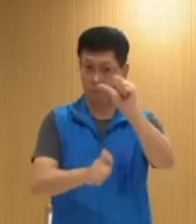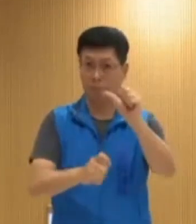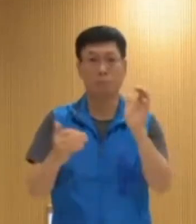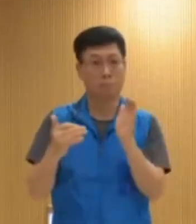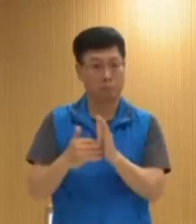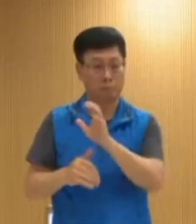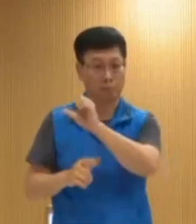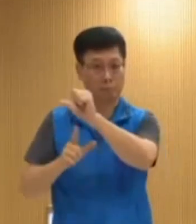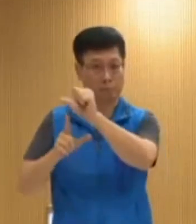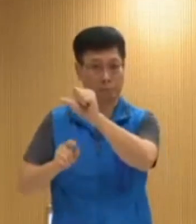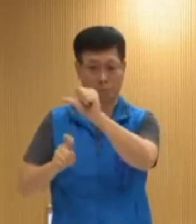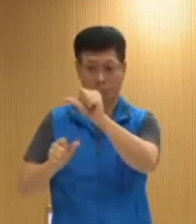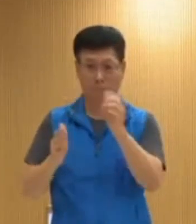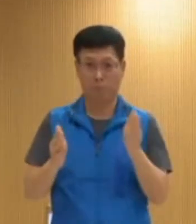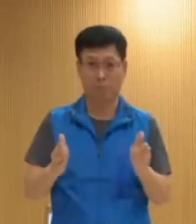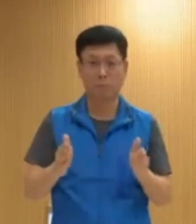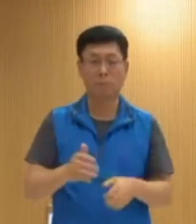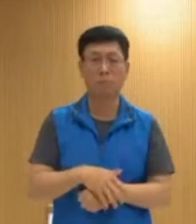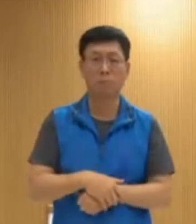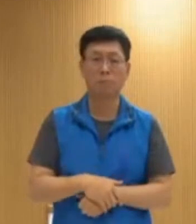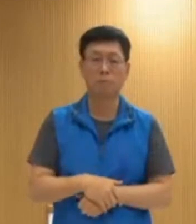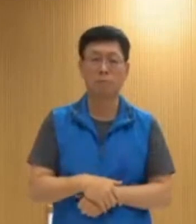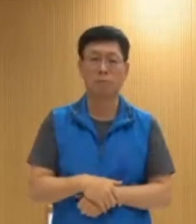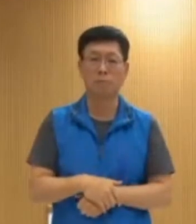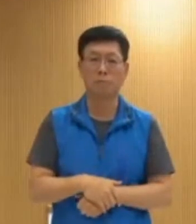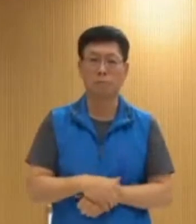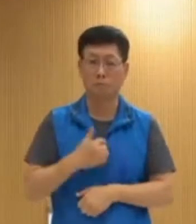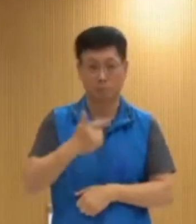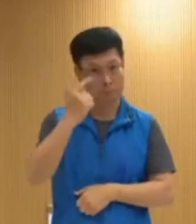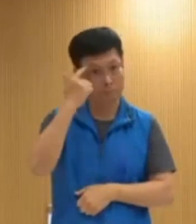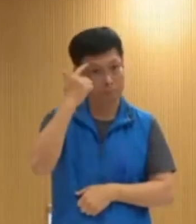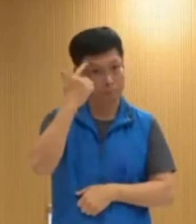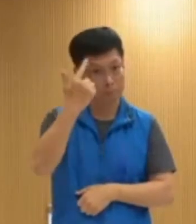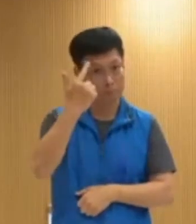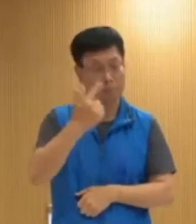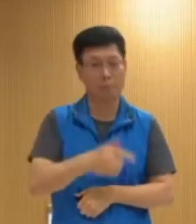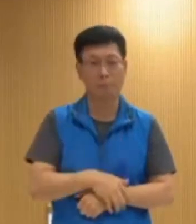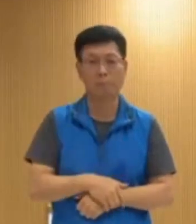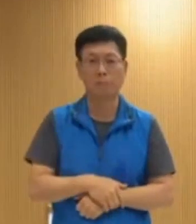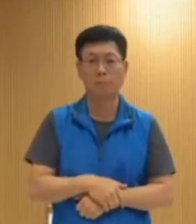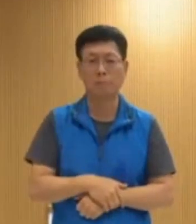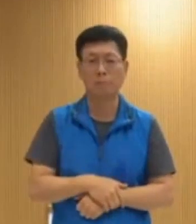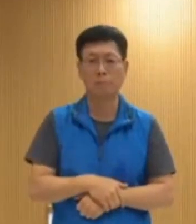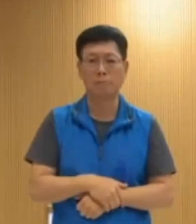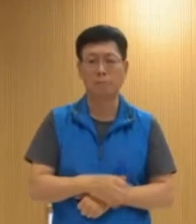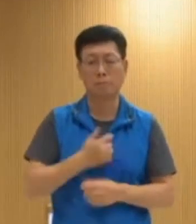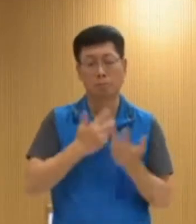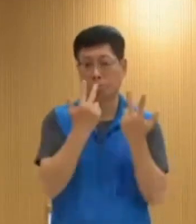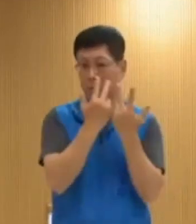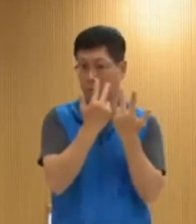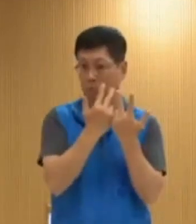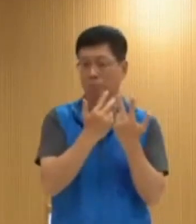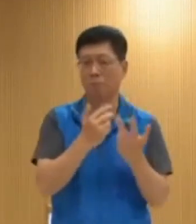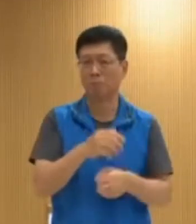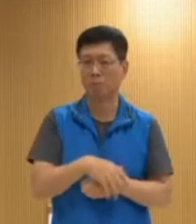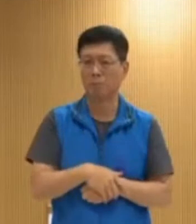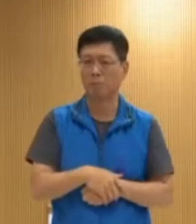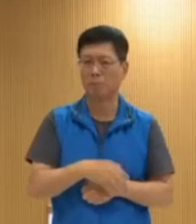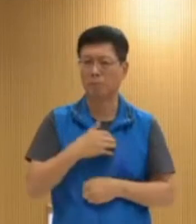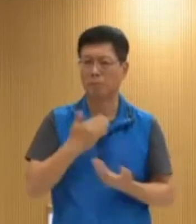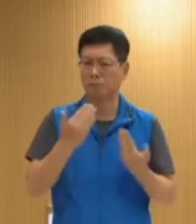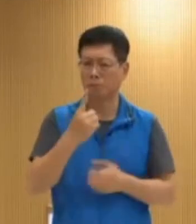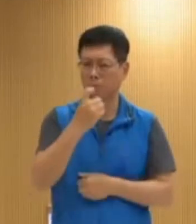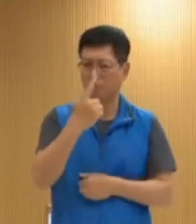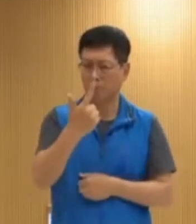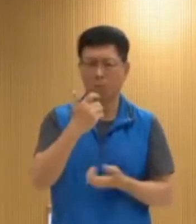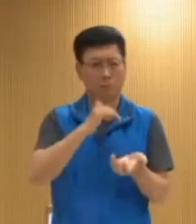到5月15日这6天的时间，我们新北市有